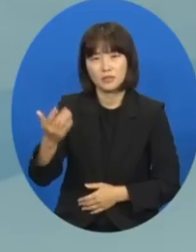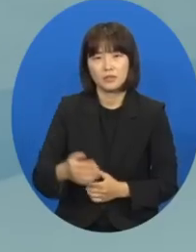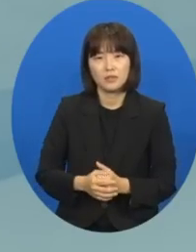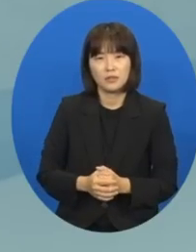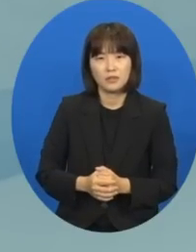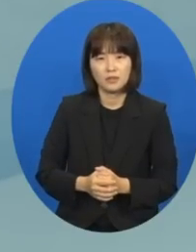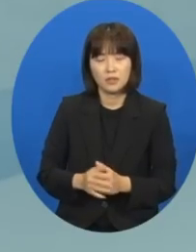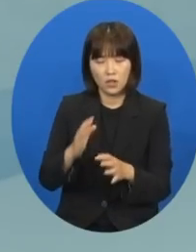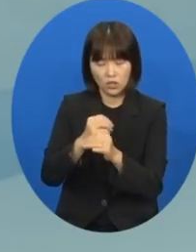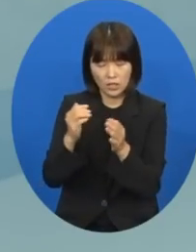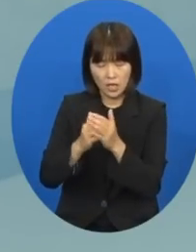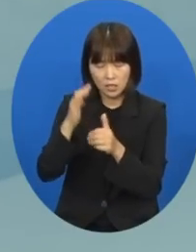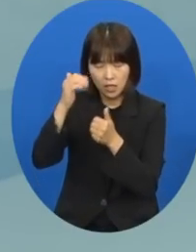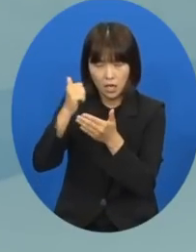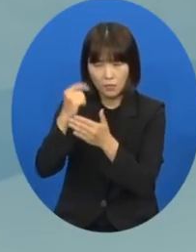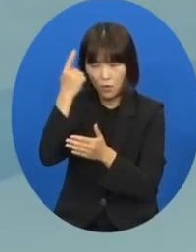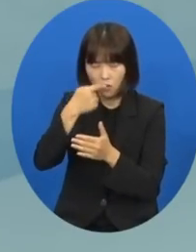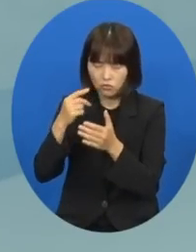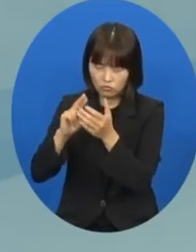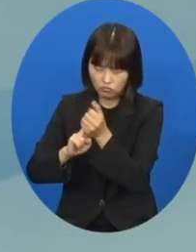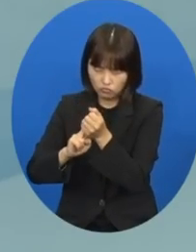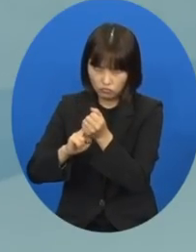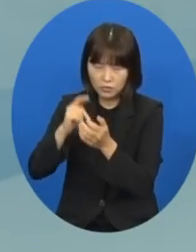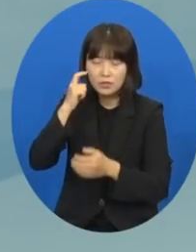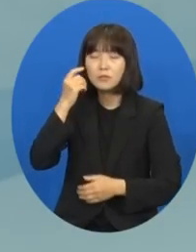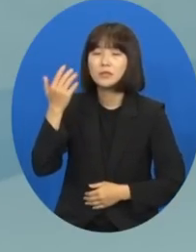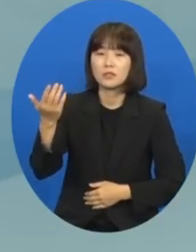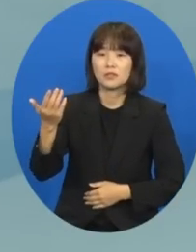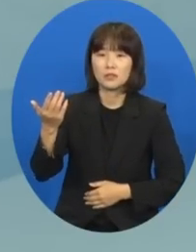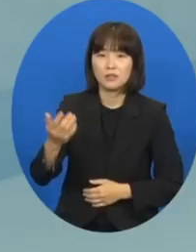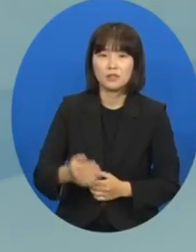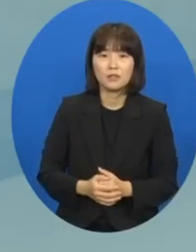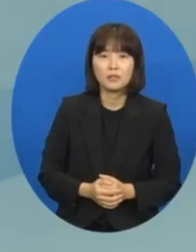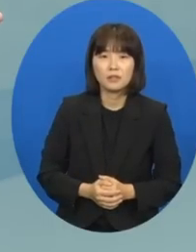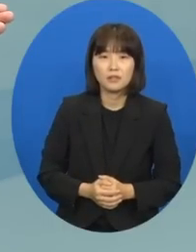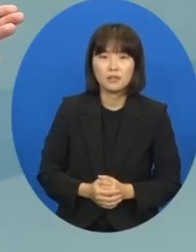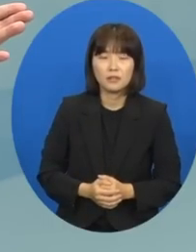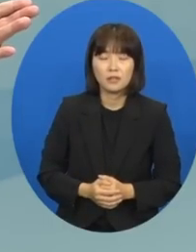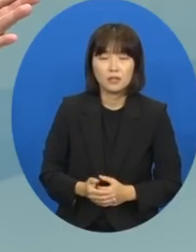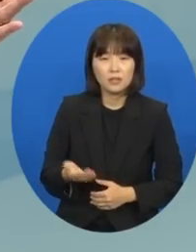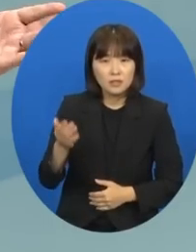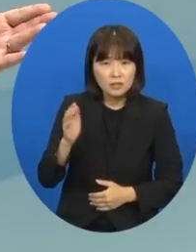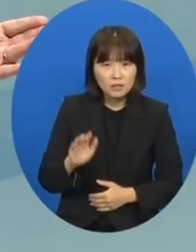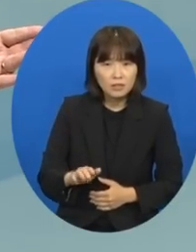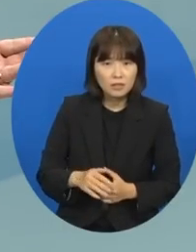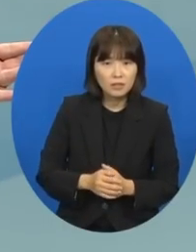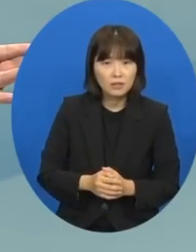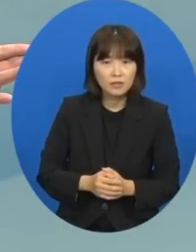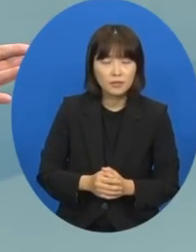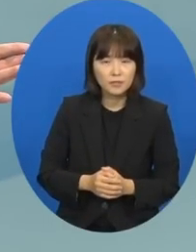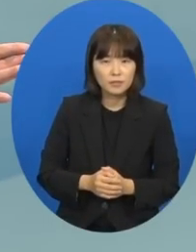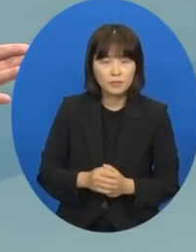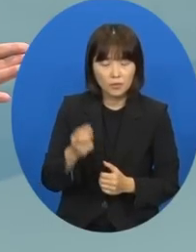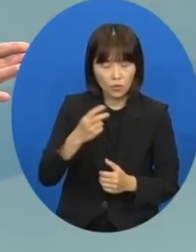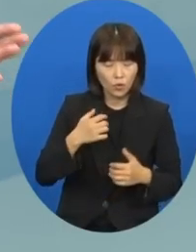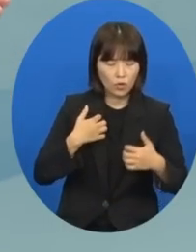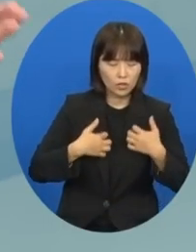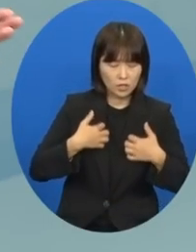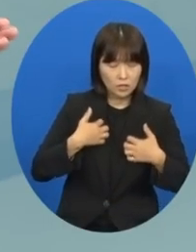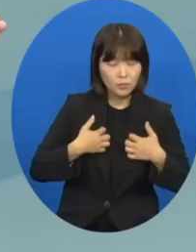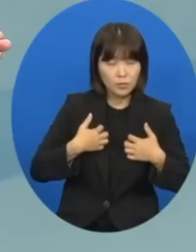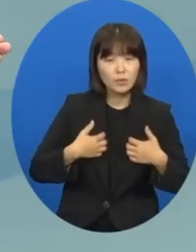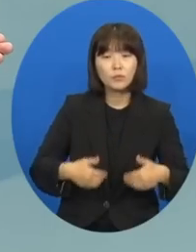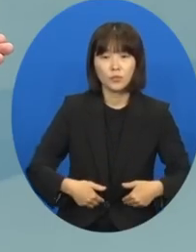얼굴을 숨기시겠습니까? 괴로운 일인데 근데 한편으로는요 여러분 기뻐하셔야 합니다.